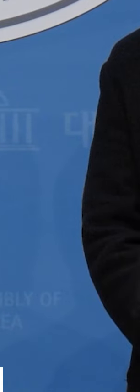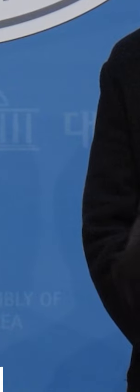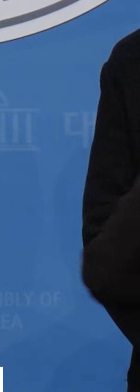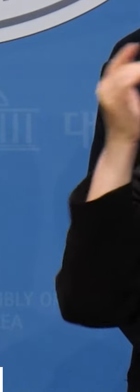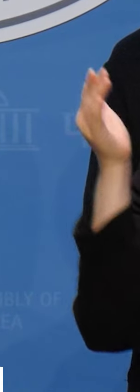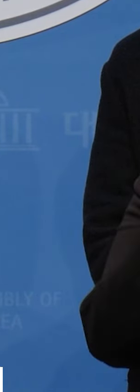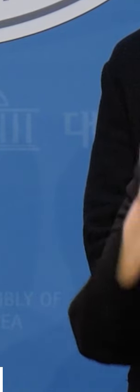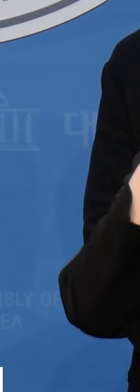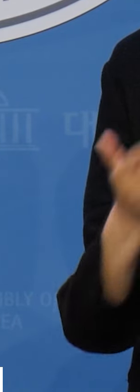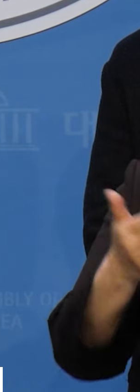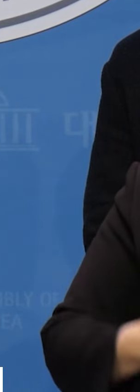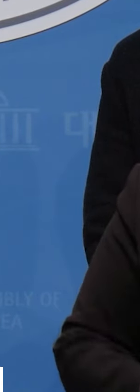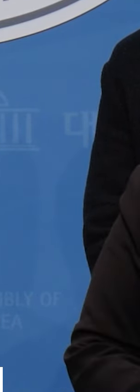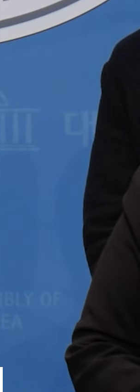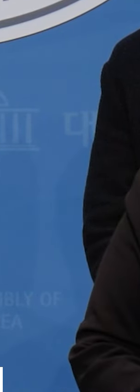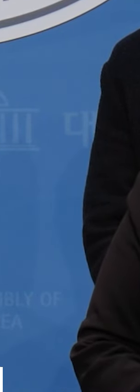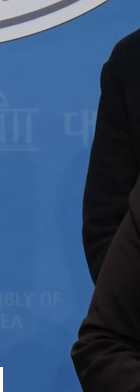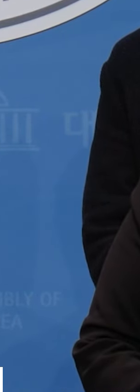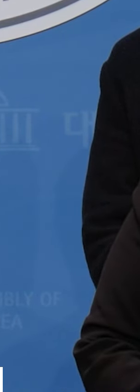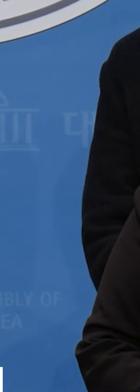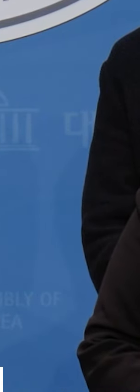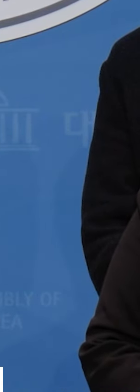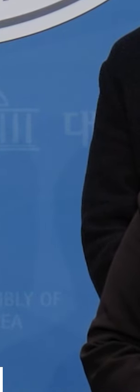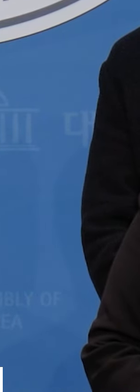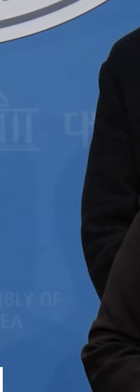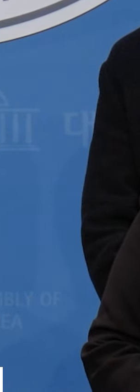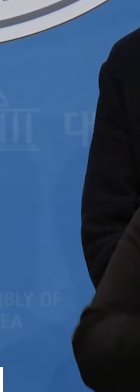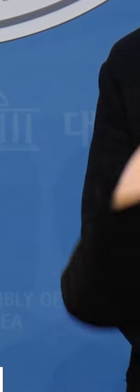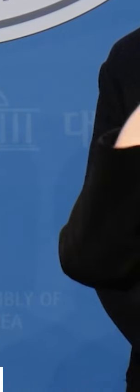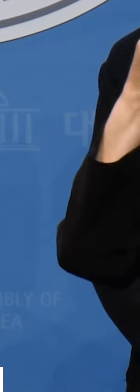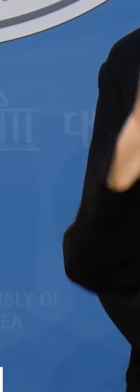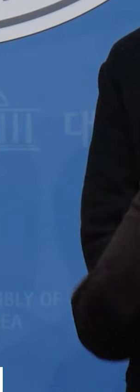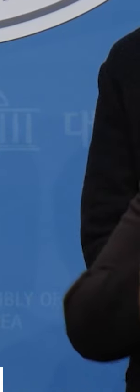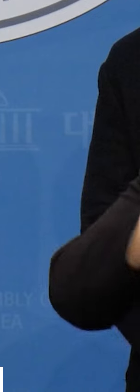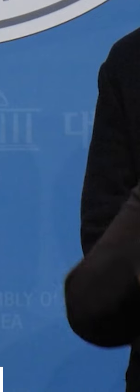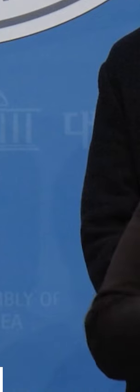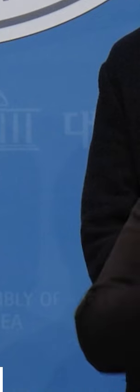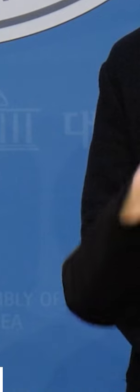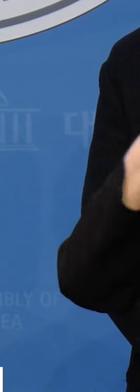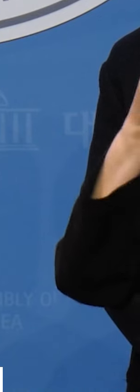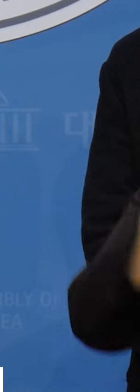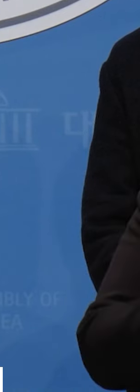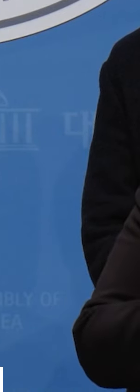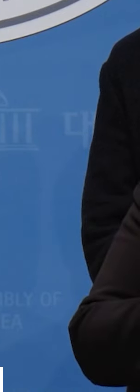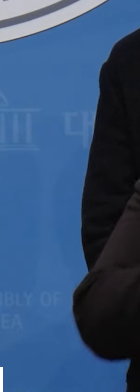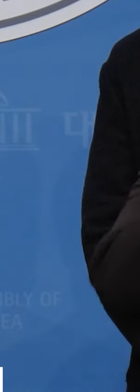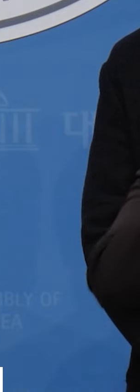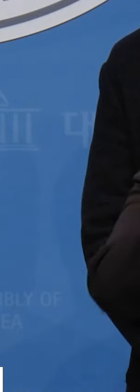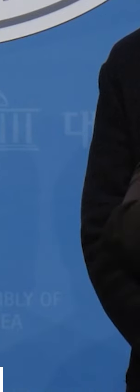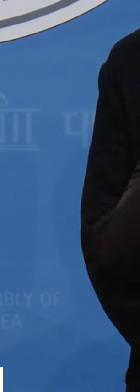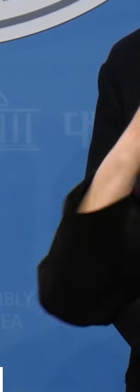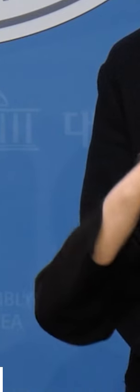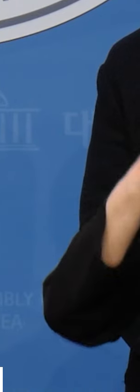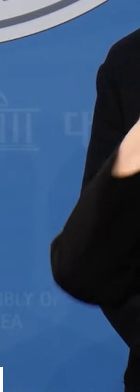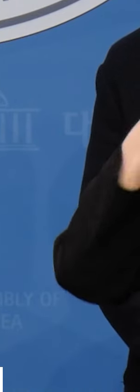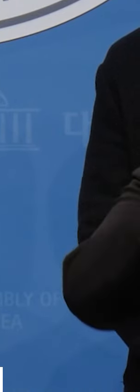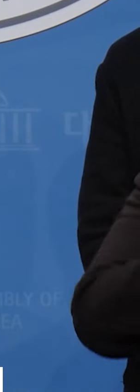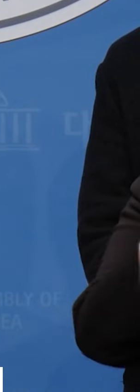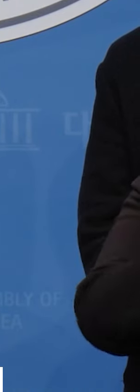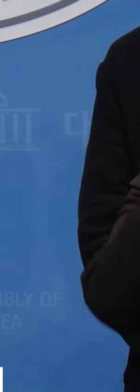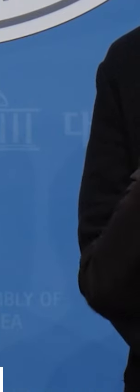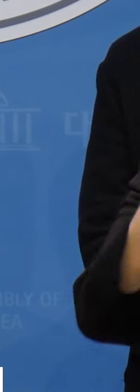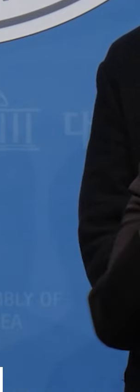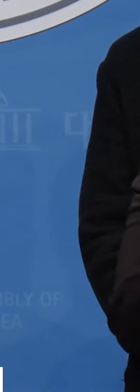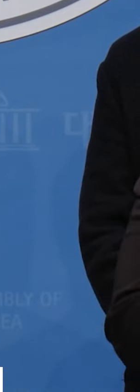편견입니까? 도대체 어디가 편견이고 어떻게 균형 잡힌 시각으로 봐야 하는지 입이 있다면 말씀해